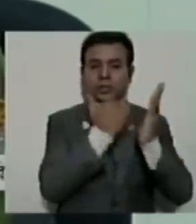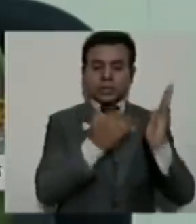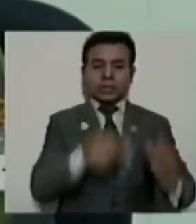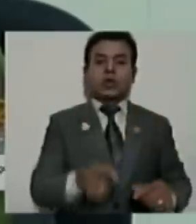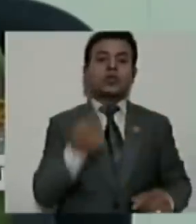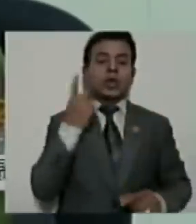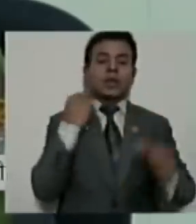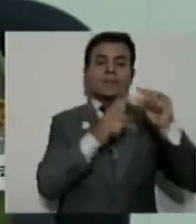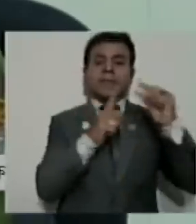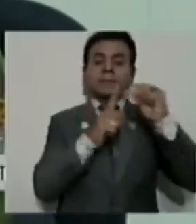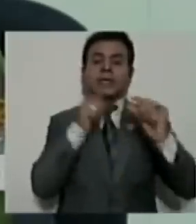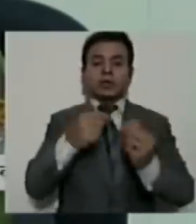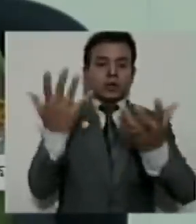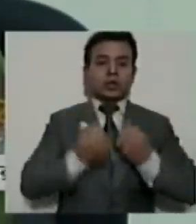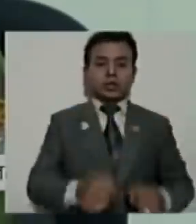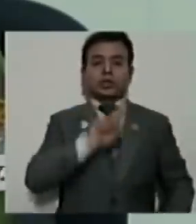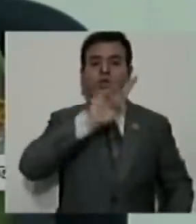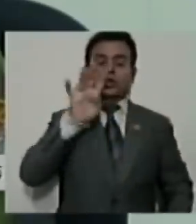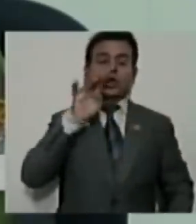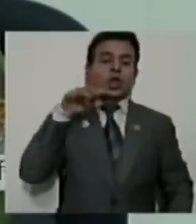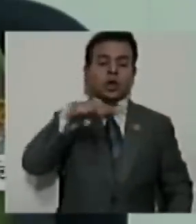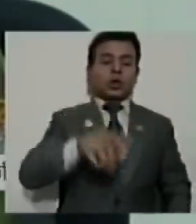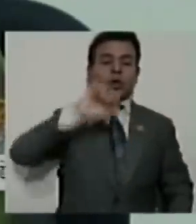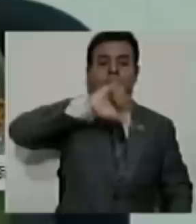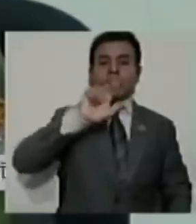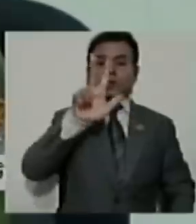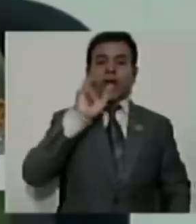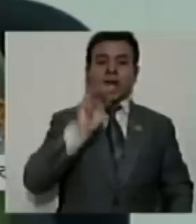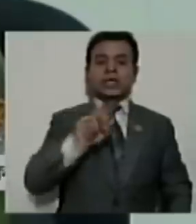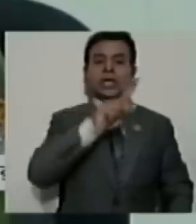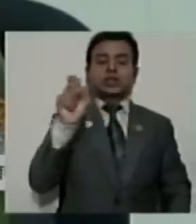11,68,248 এবং বর্তমানে মজুদ রয়েছে আমাদের